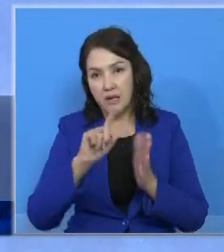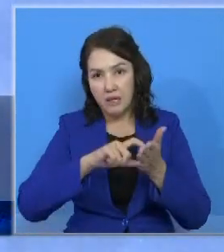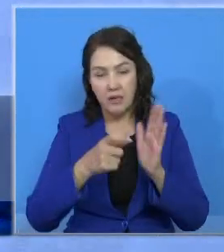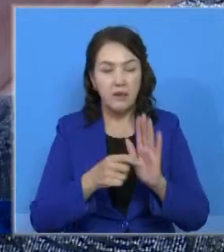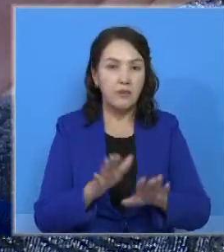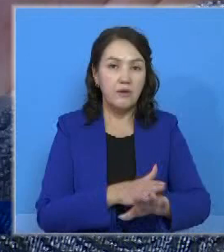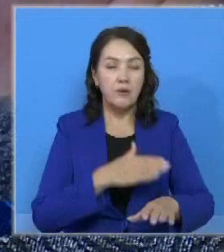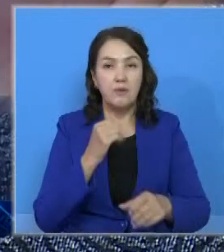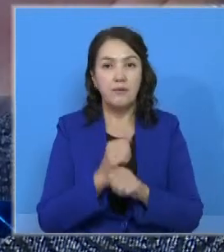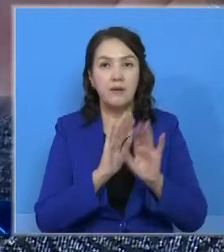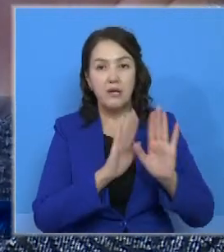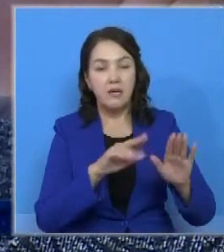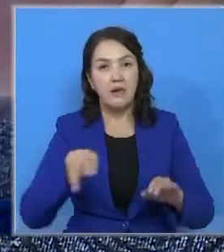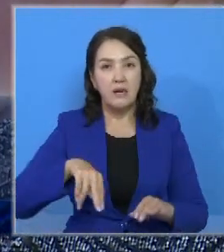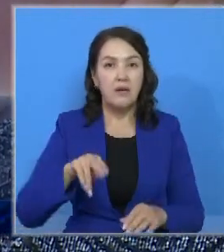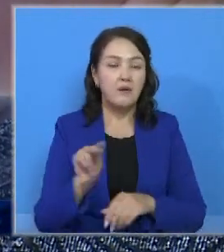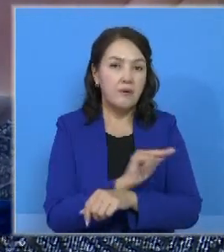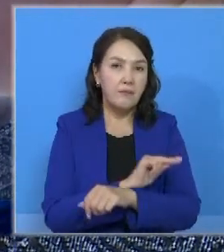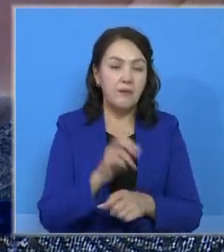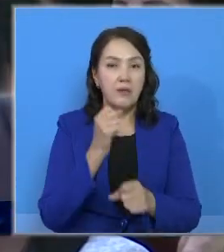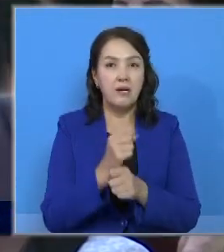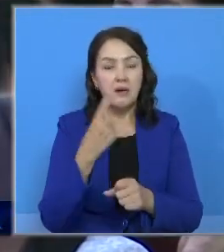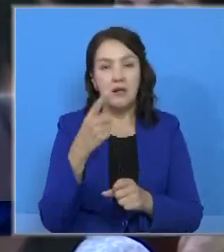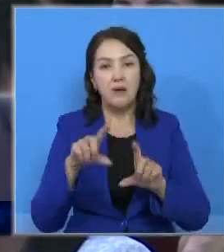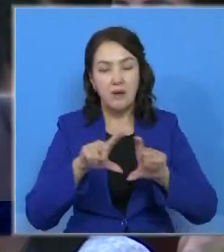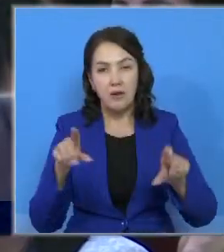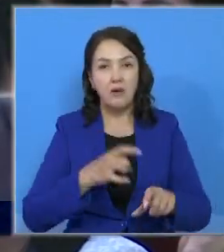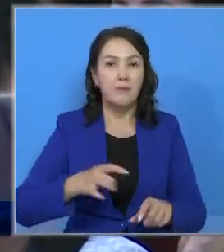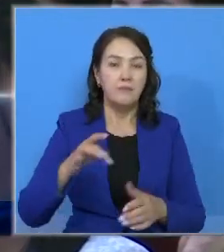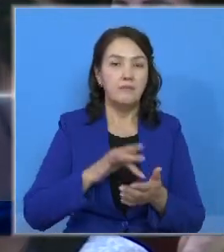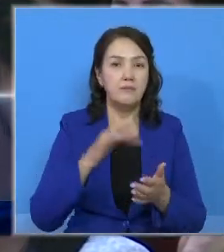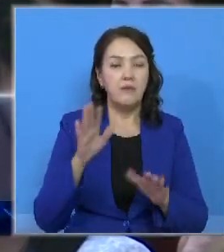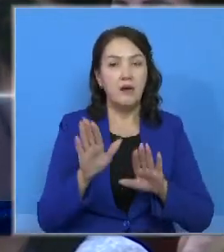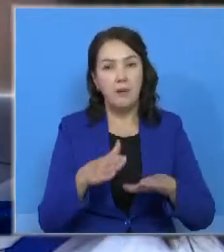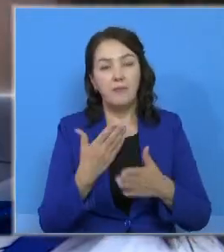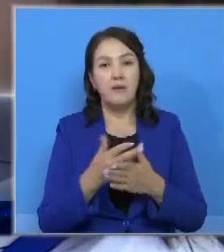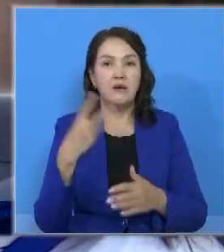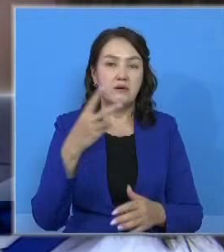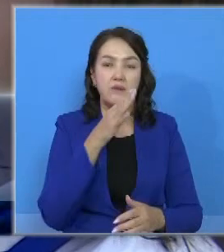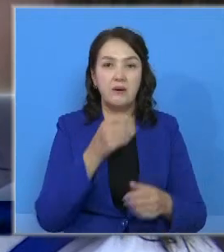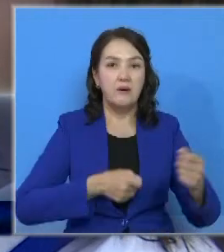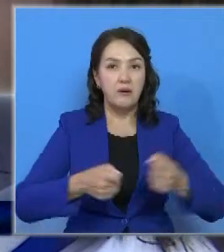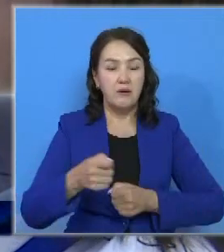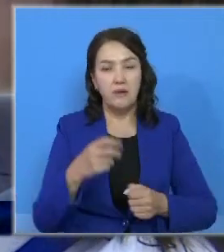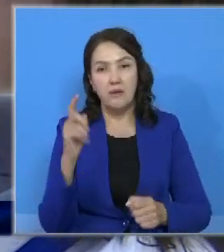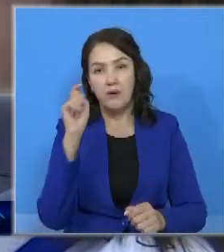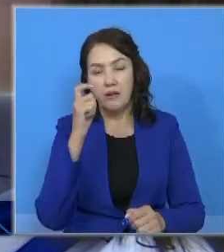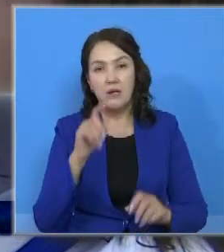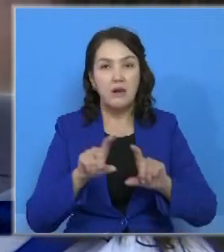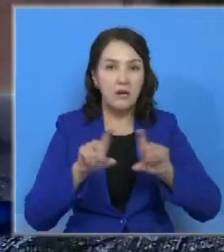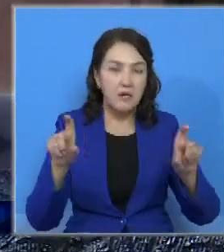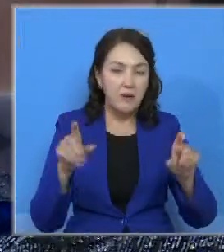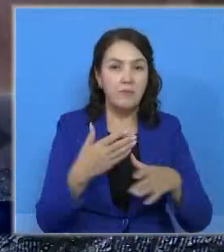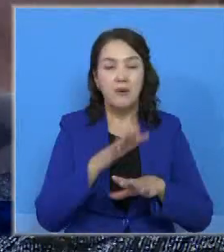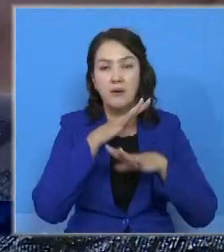Долгие годы работала заместителем директора по воспитательной работе в одной из школ райцентра. А в последние, без малого 20 лет, руководит второй Хромтауской гимназией.